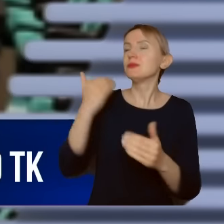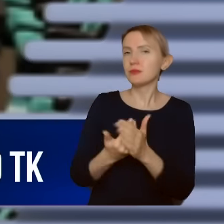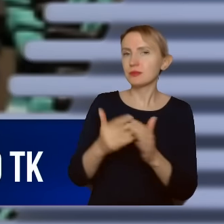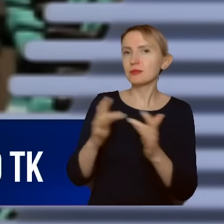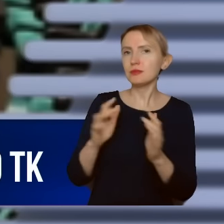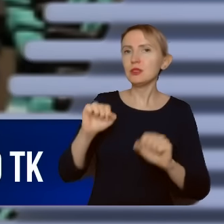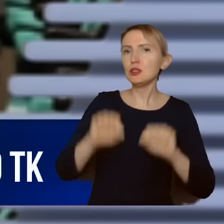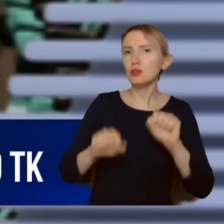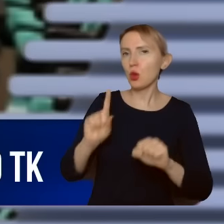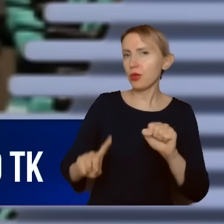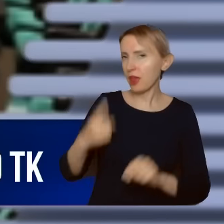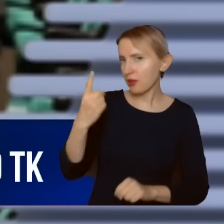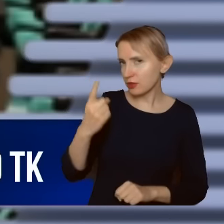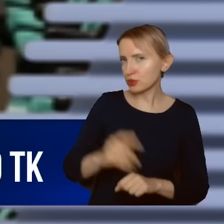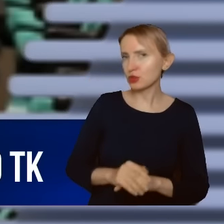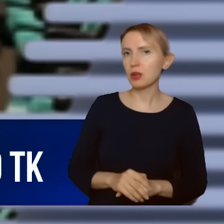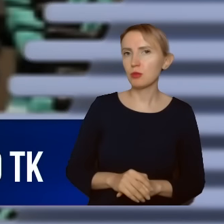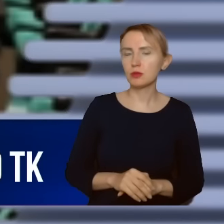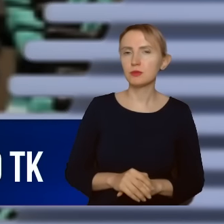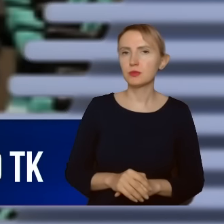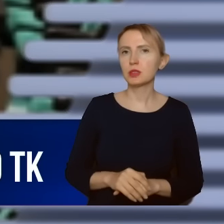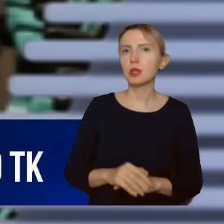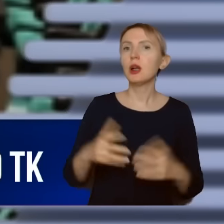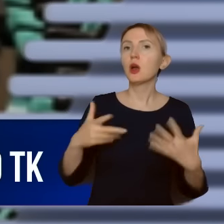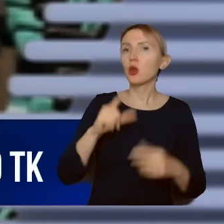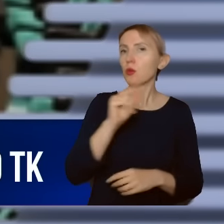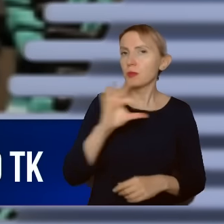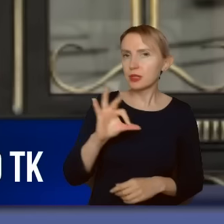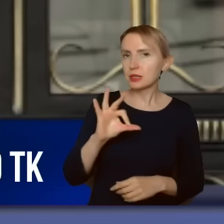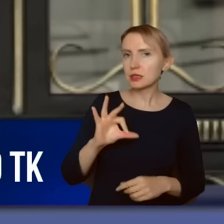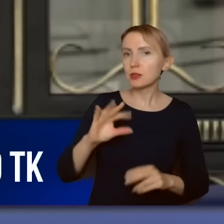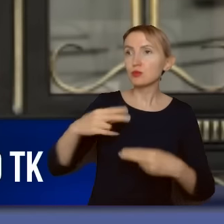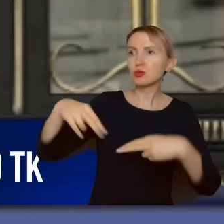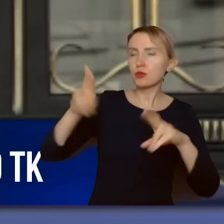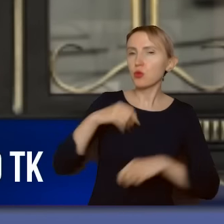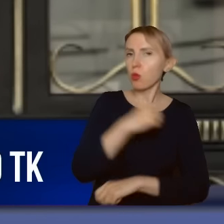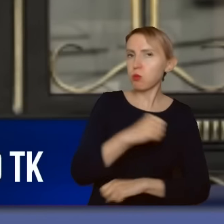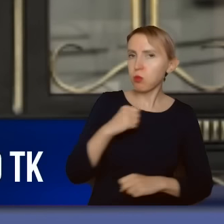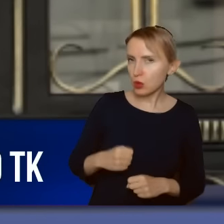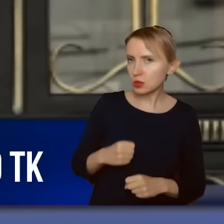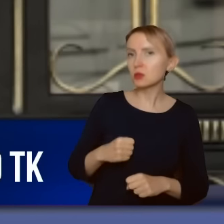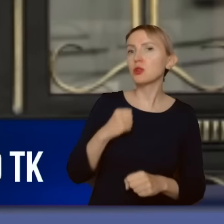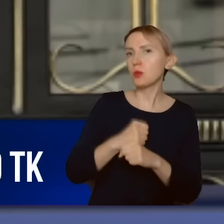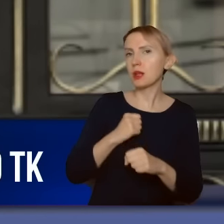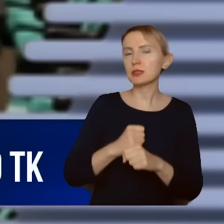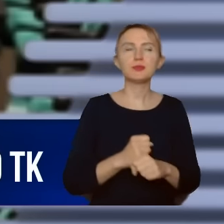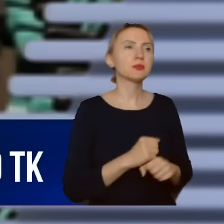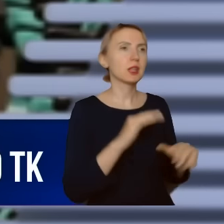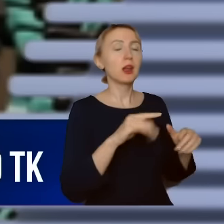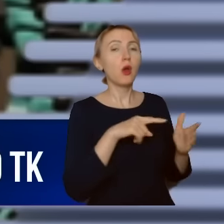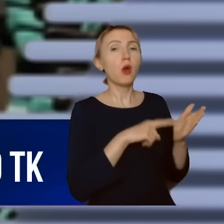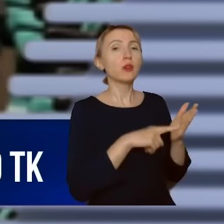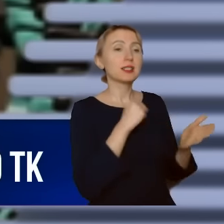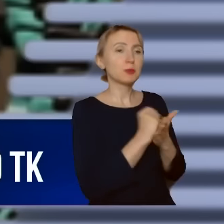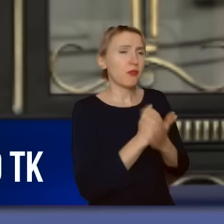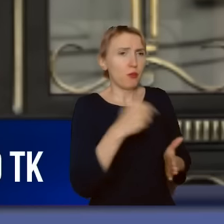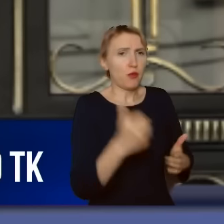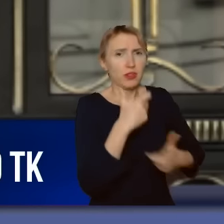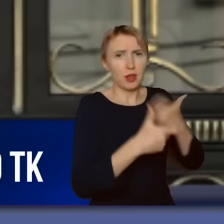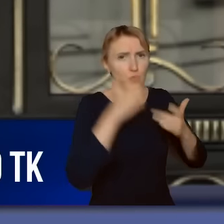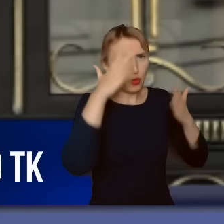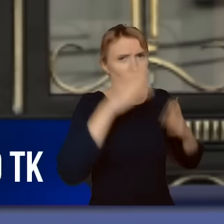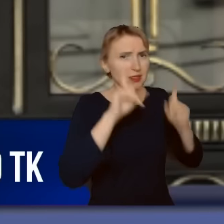Najwyższemu, przyznać rację Prawu i Sprawiedliwości, tak, i przywrócić posłów do obrad. Tej izbie, która faktycznie no, tymi sprawami powinna się zajmować. No i